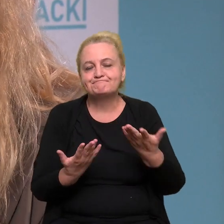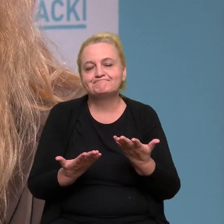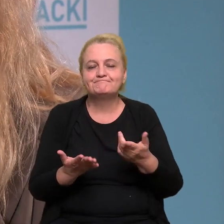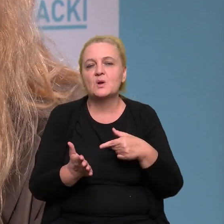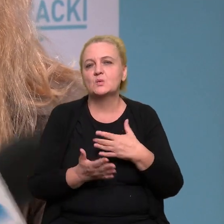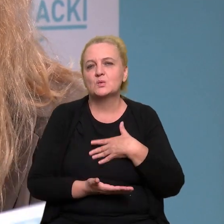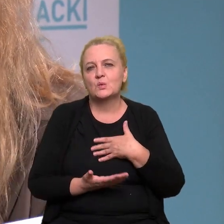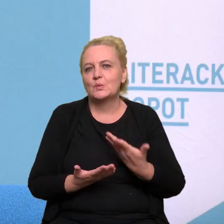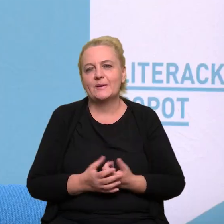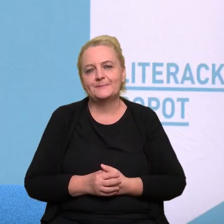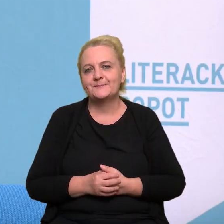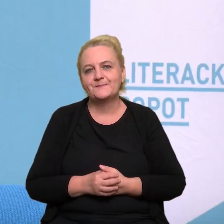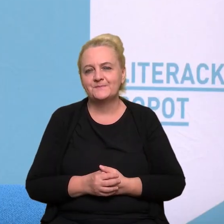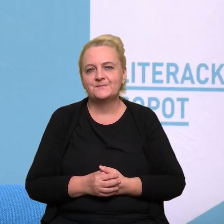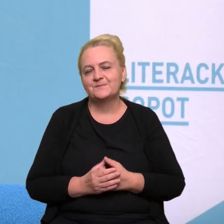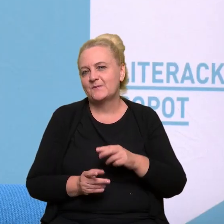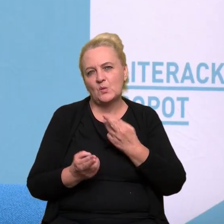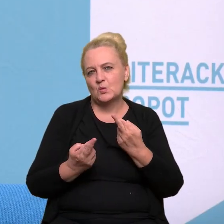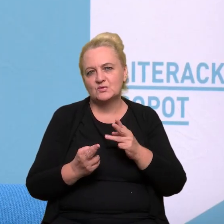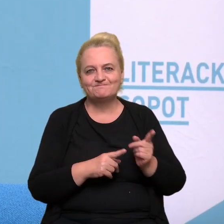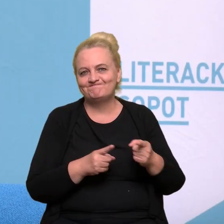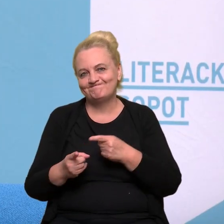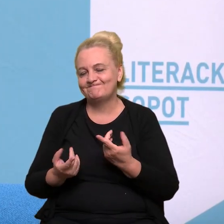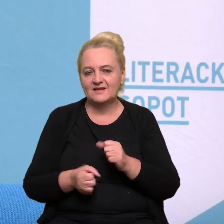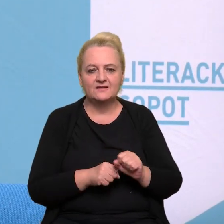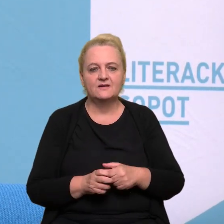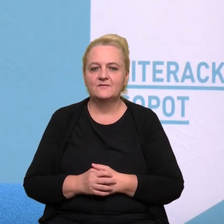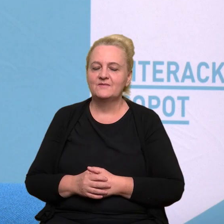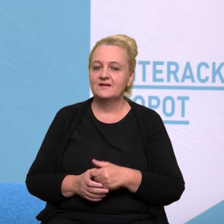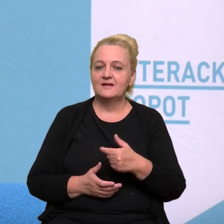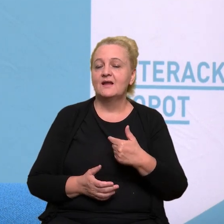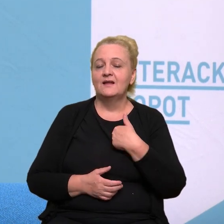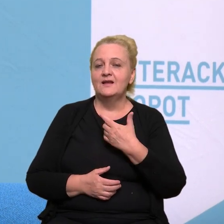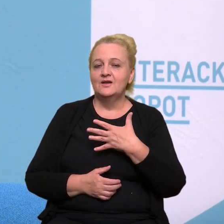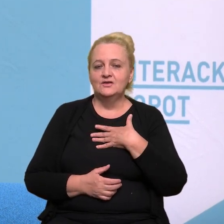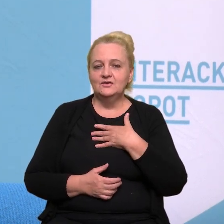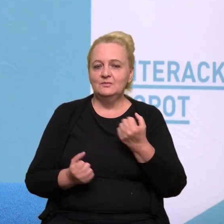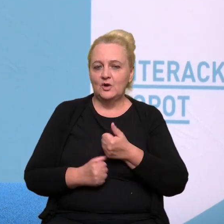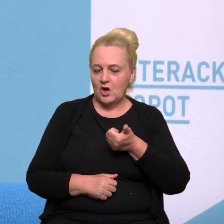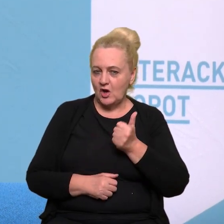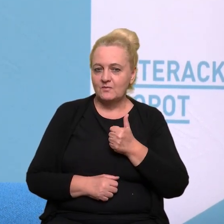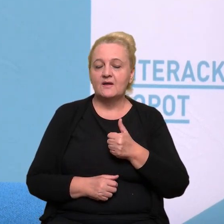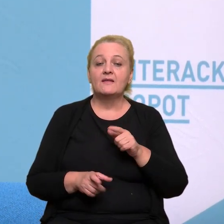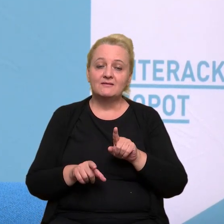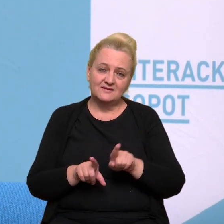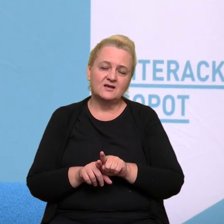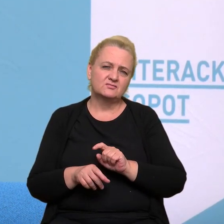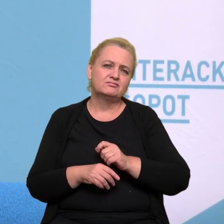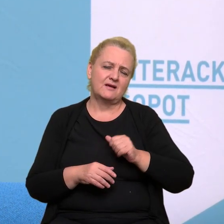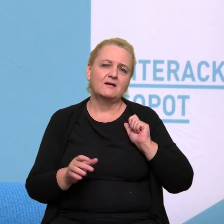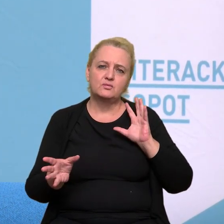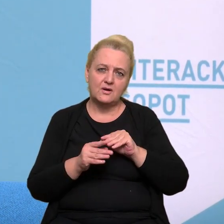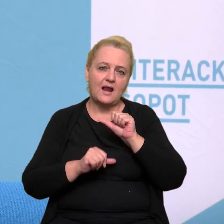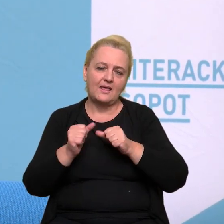tutaj porusza w różne strony. Na to pytanie nie czuję się zbyt kompetentna. Poza tym też już od kilkunastu lat mieszkam